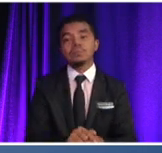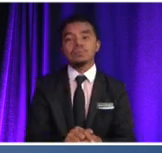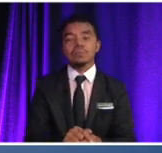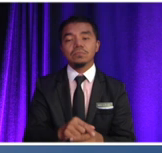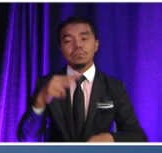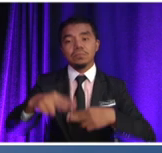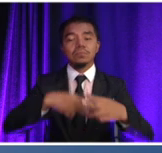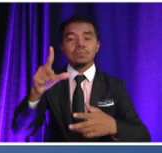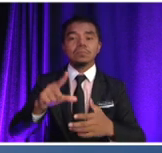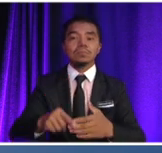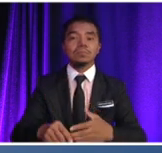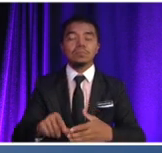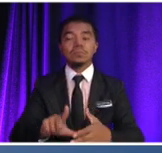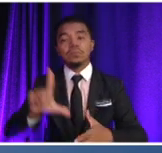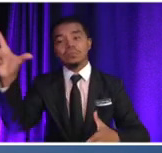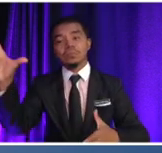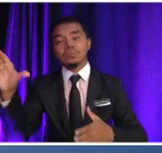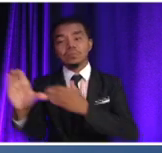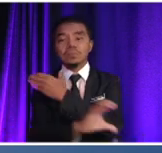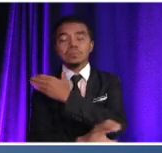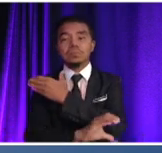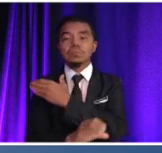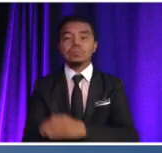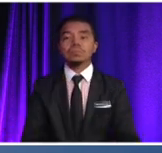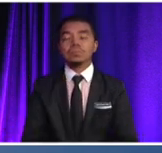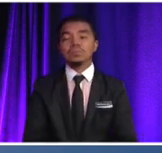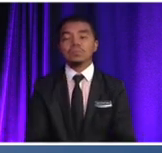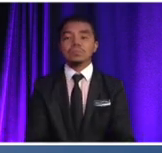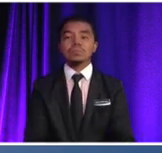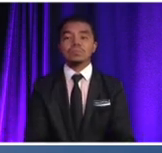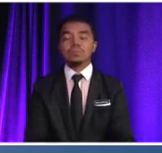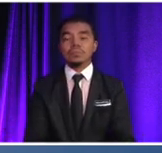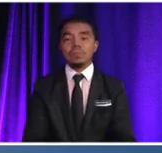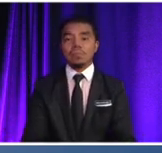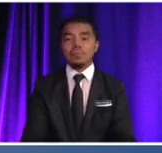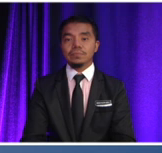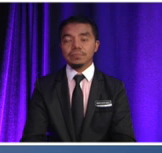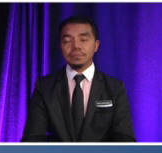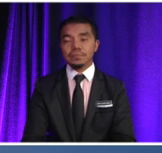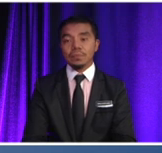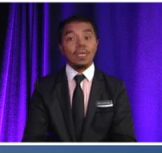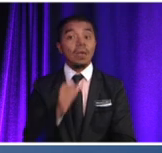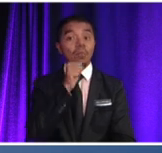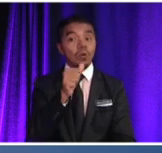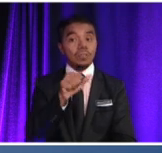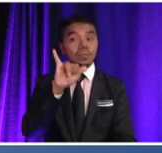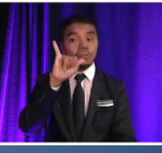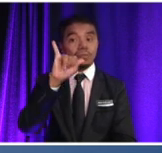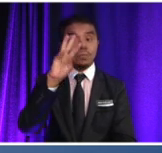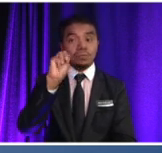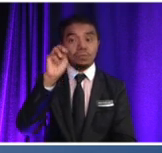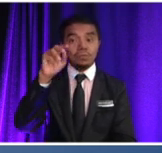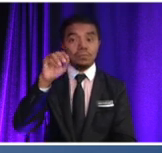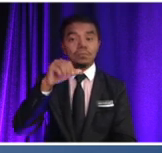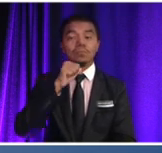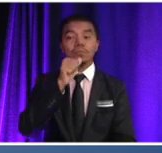Betul meningkatkan impor negara salah sebab sebenarnya ia nya meningkatkan ekspor dia mengurangkan impor Oke